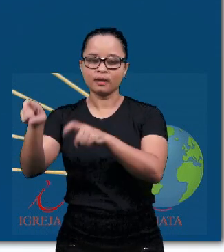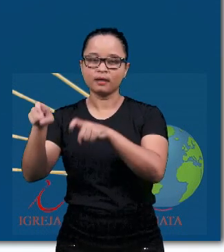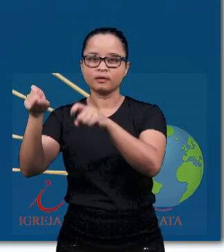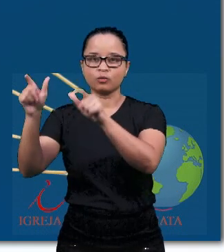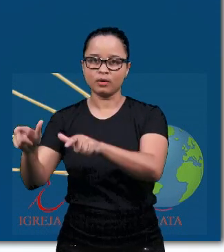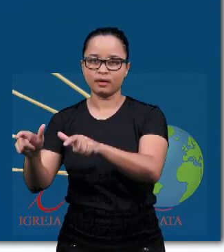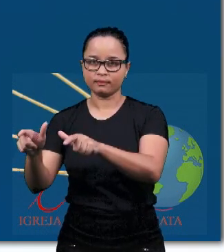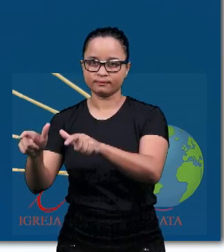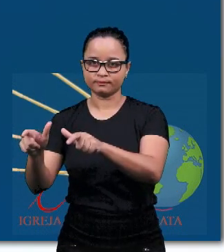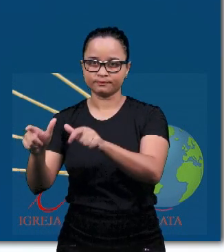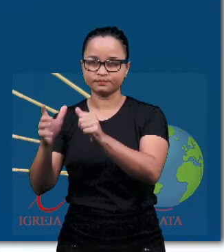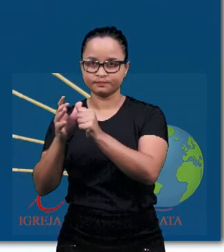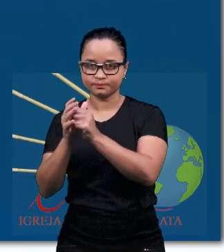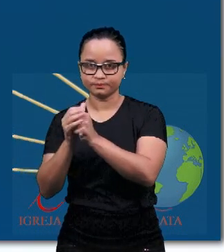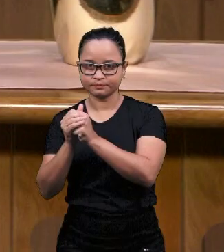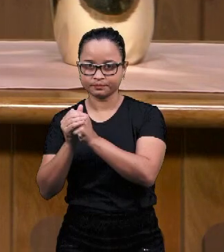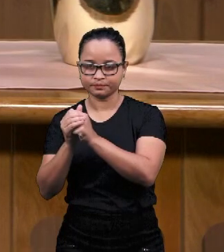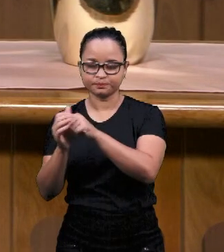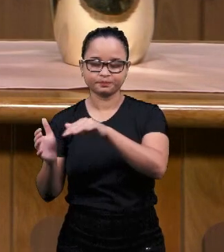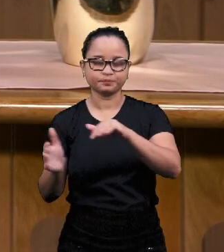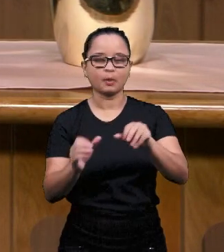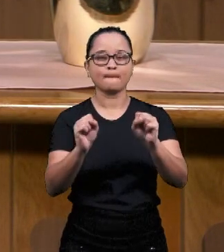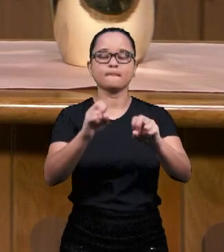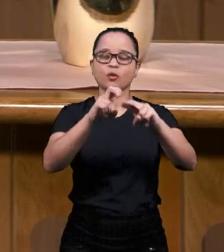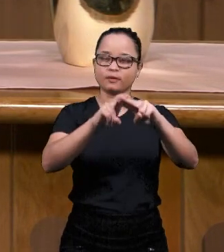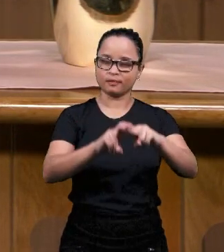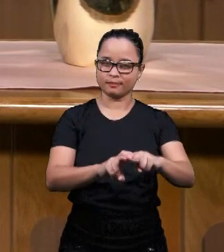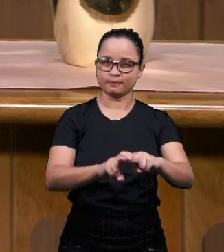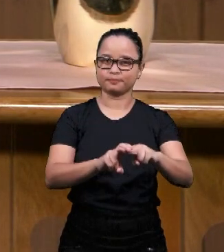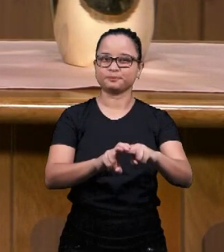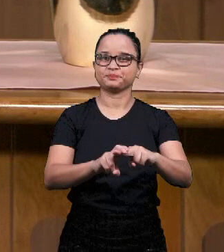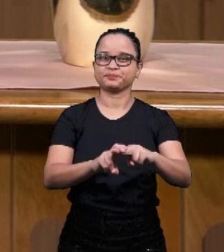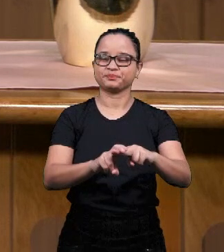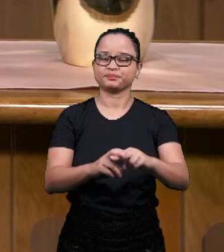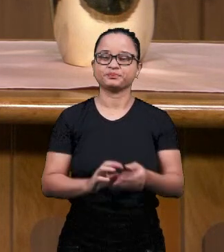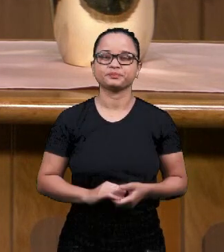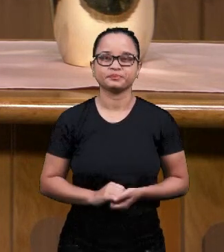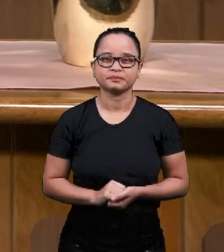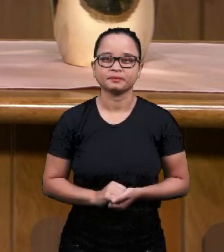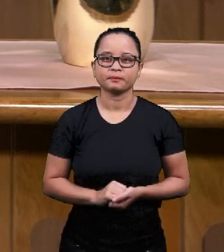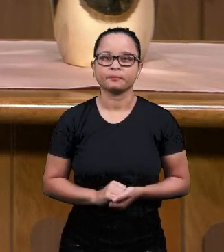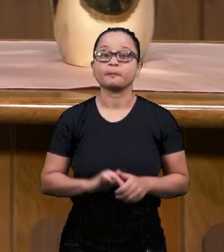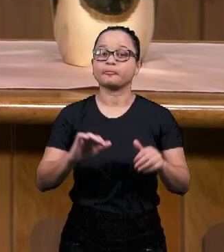Да будет прославлено имя Господне. Можете присаживаться, возлюбленные.